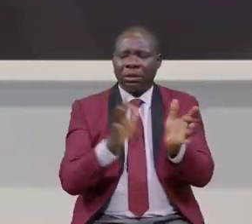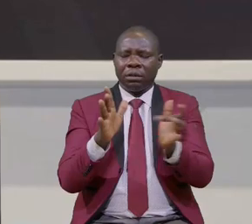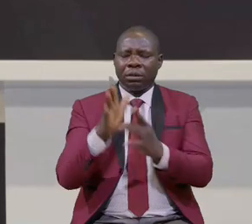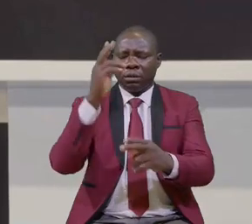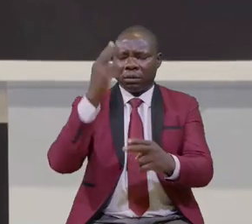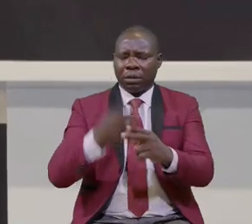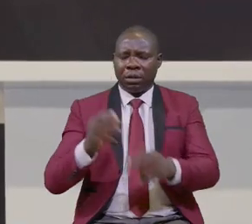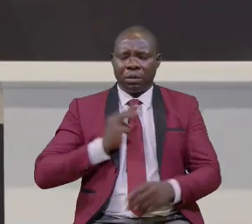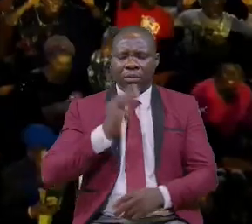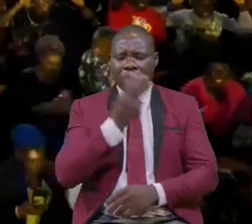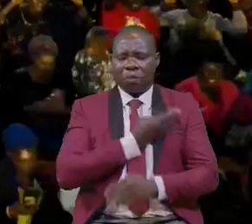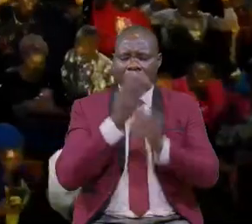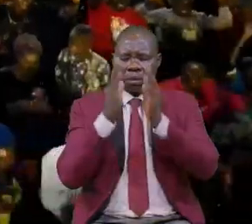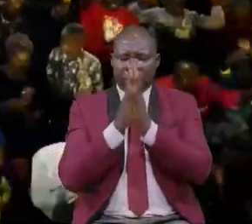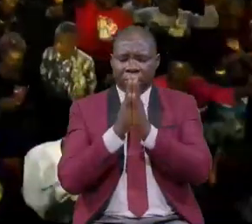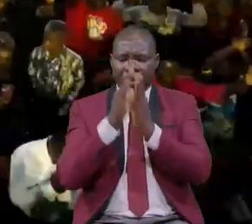Jésus, nous prions.